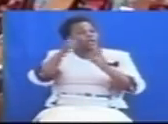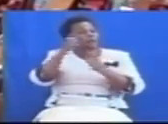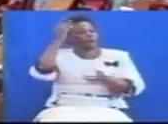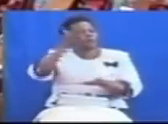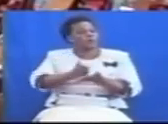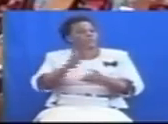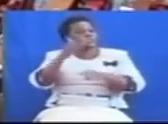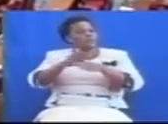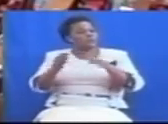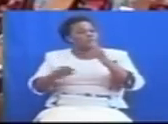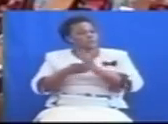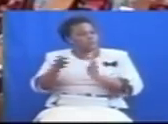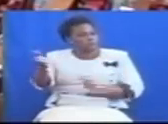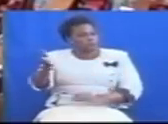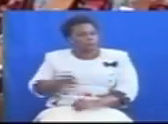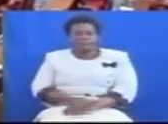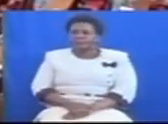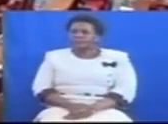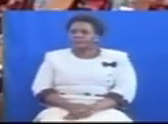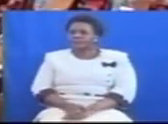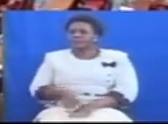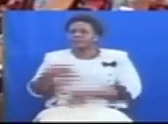Mheshimiwa Naibu Waziri TAMISEMI, majibu.